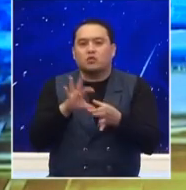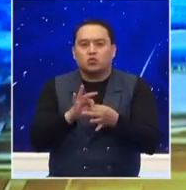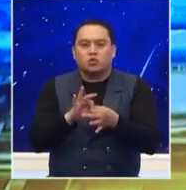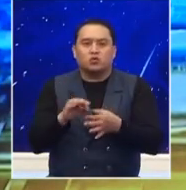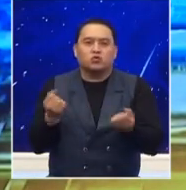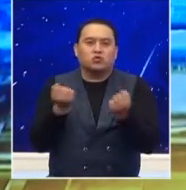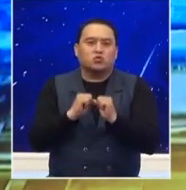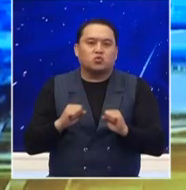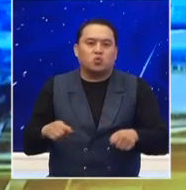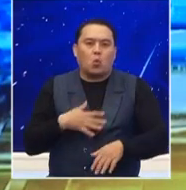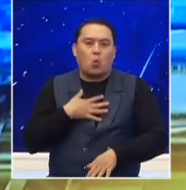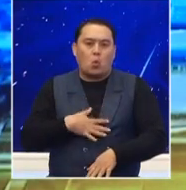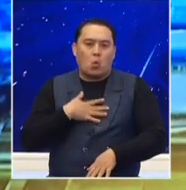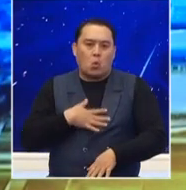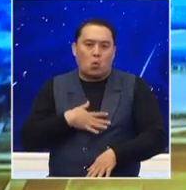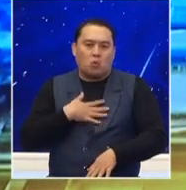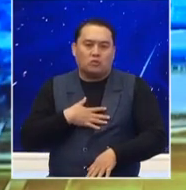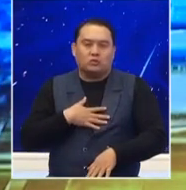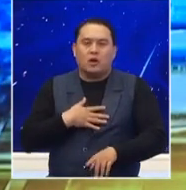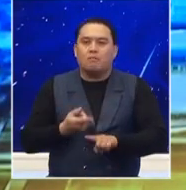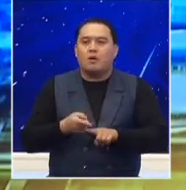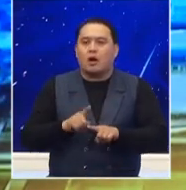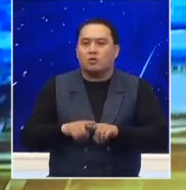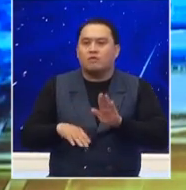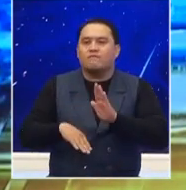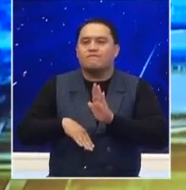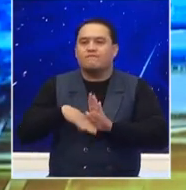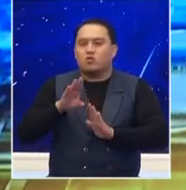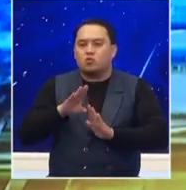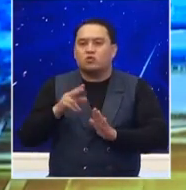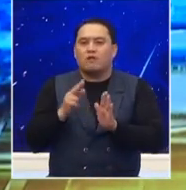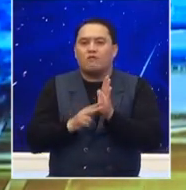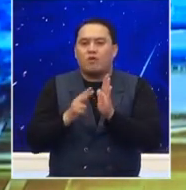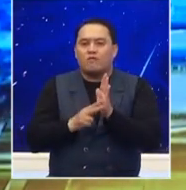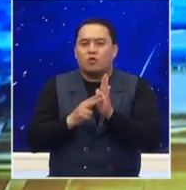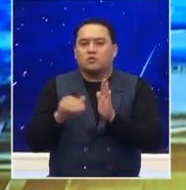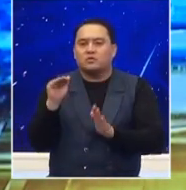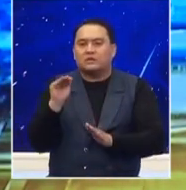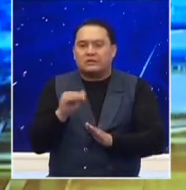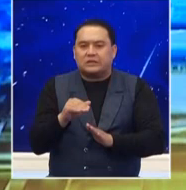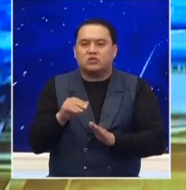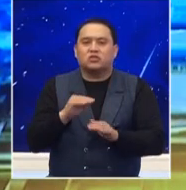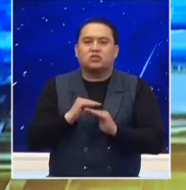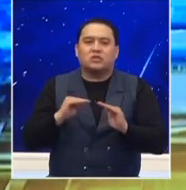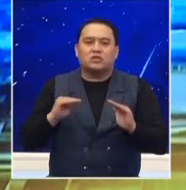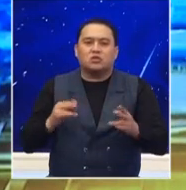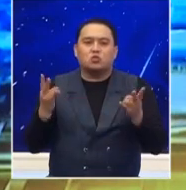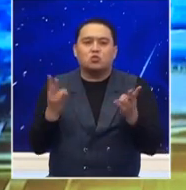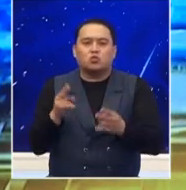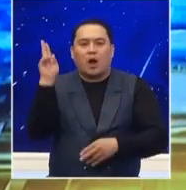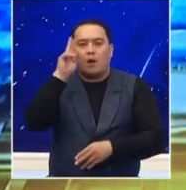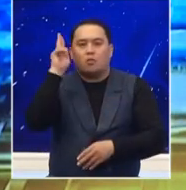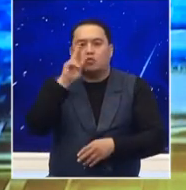где подключение имеется, скорость соединения оставляет желать лучшего. Потому свыше 80 тысяч школьников